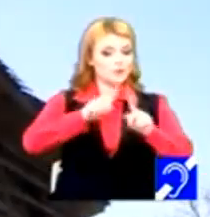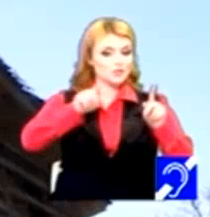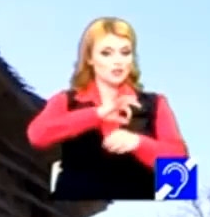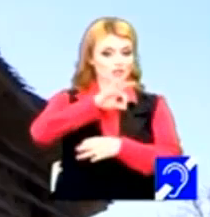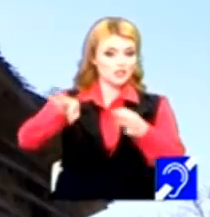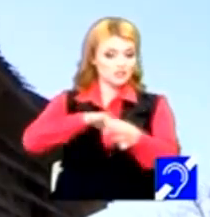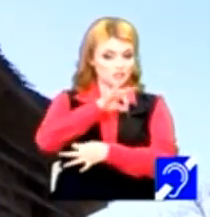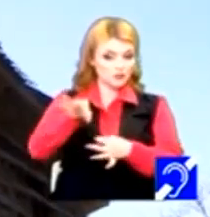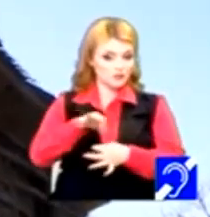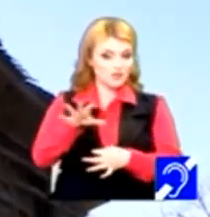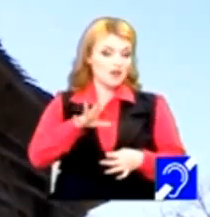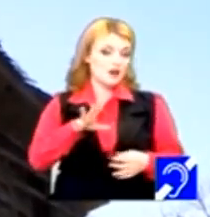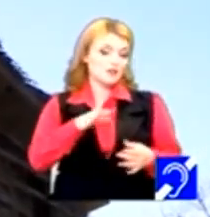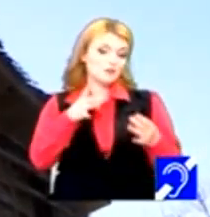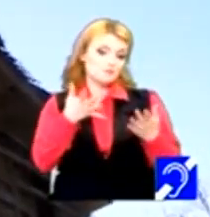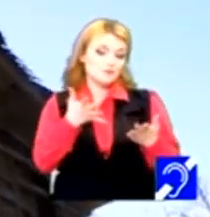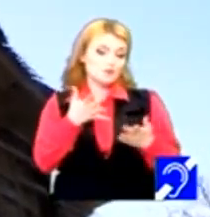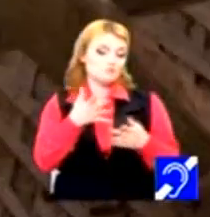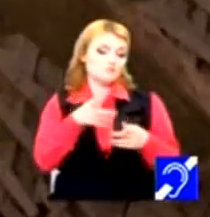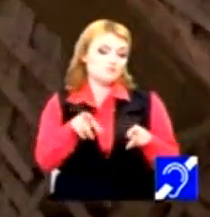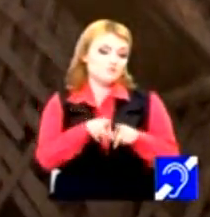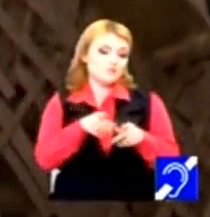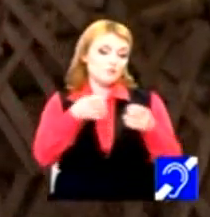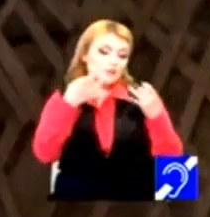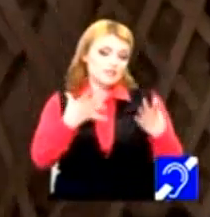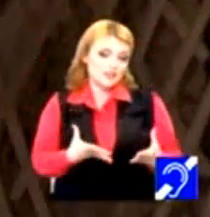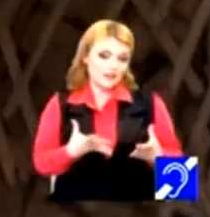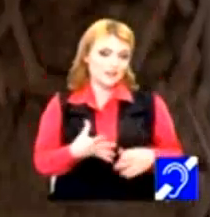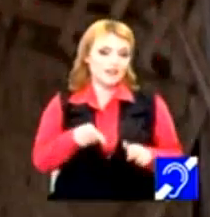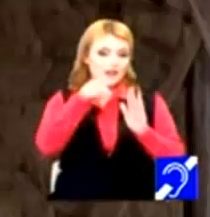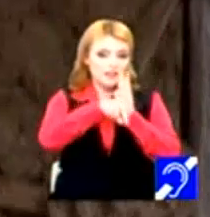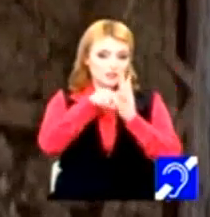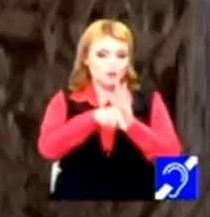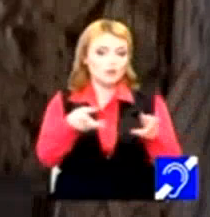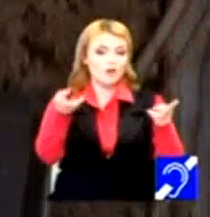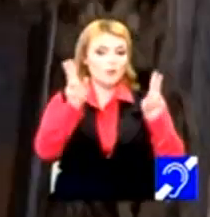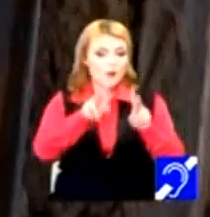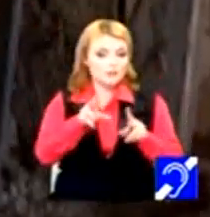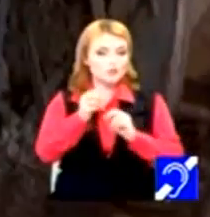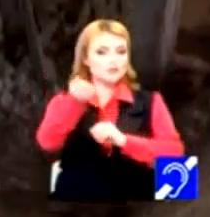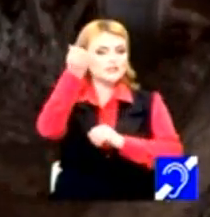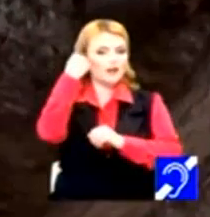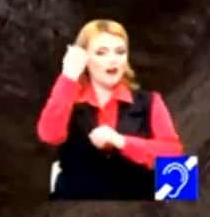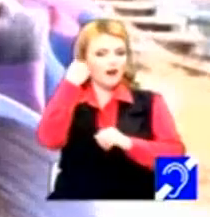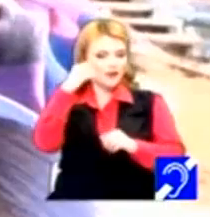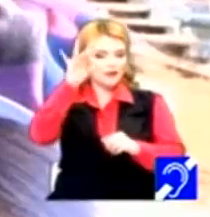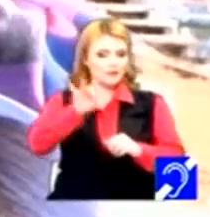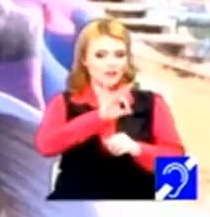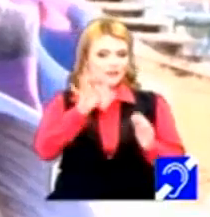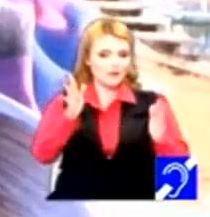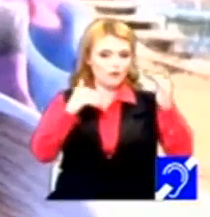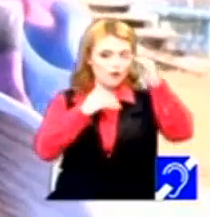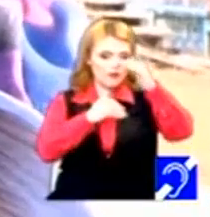fascinează și astăzi prin simplitate și trăinicie. În interiorul ei au mai rămas câteva icoane din secolul trecut. Este o